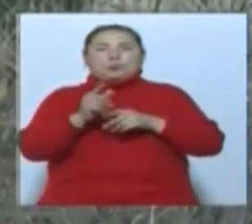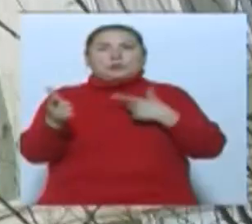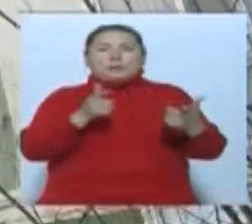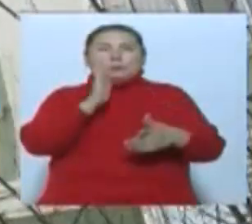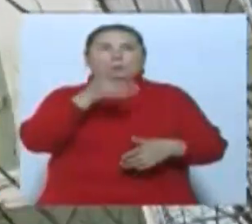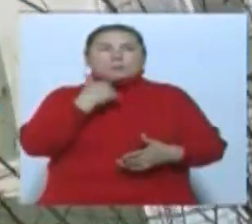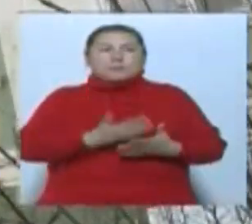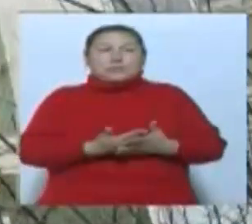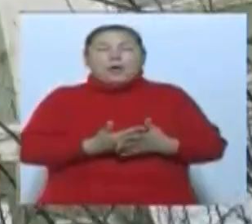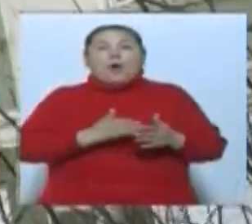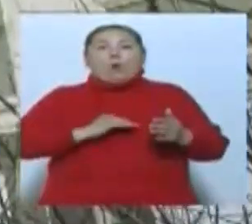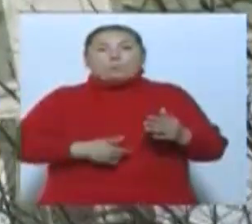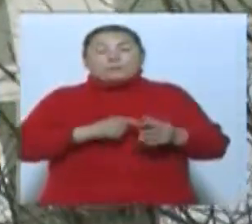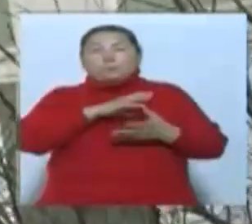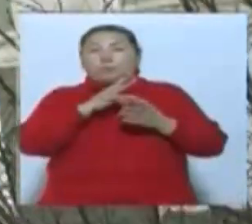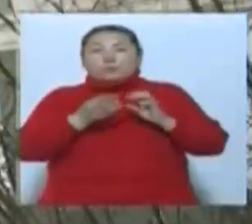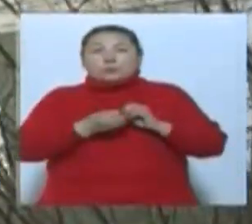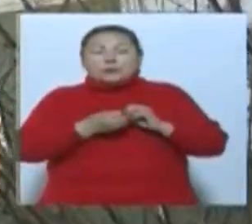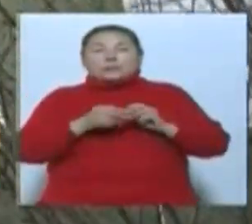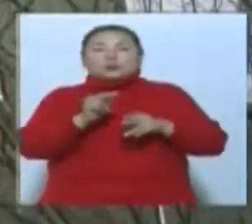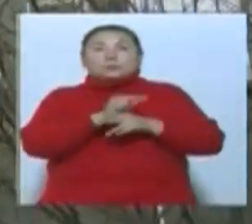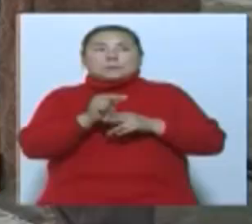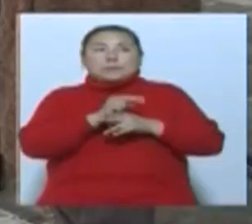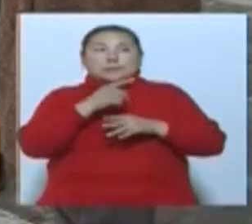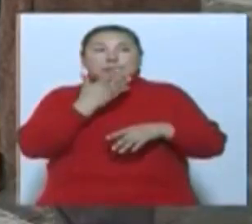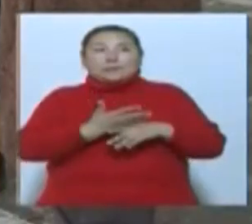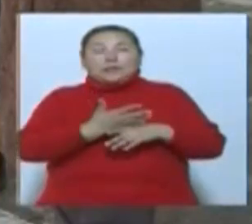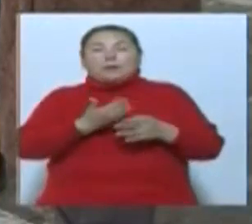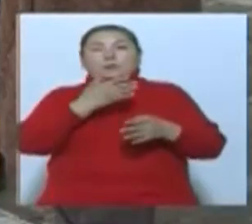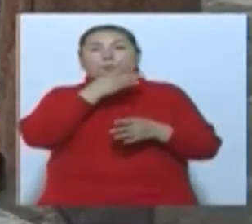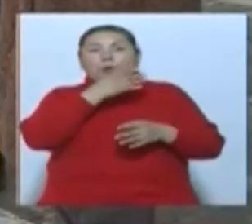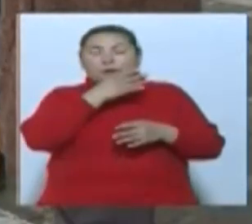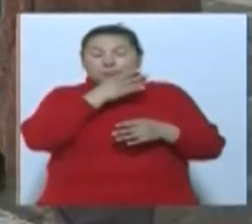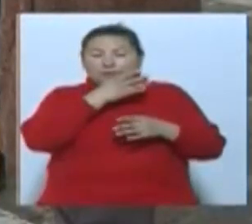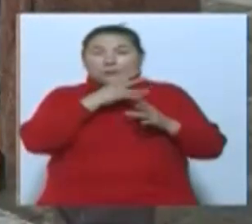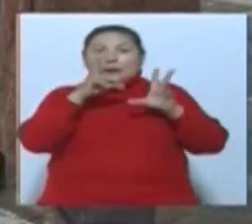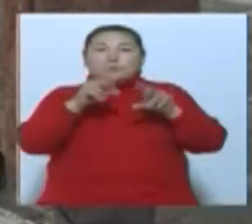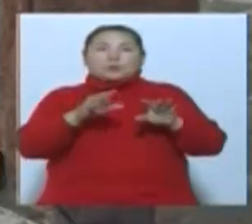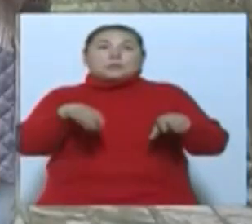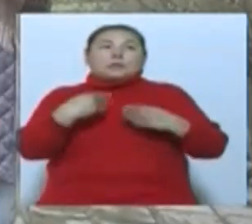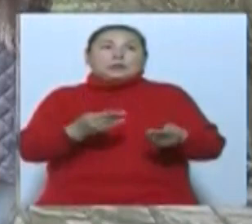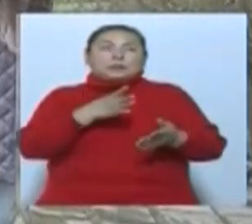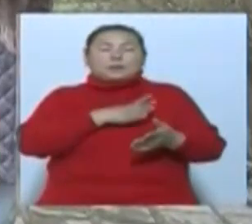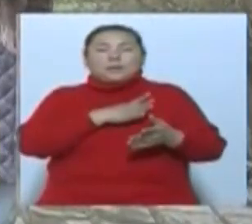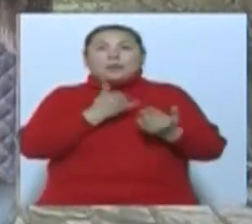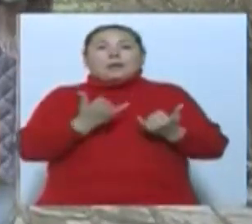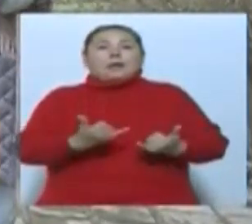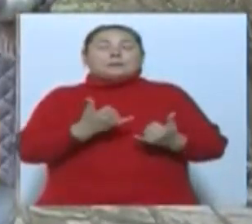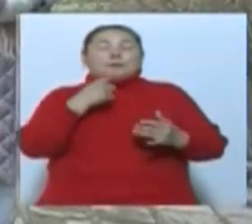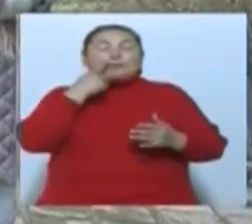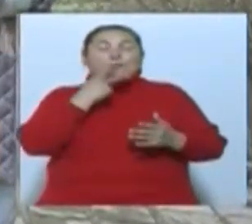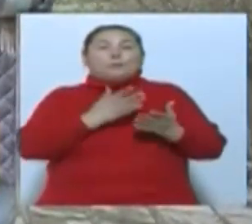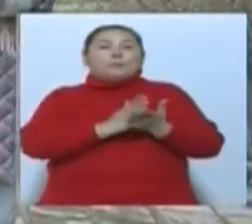боламыз. Кооператив басшысы атқарылатын жұмыстар легін тізбектеп, алдағы уақытта жасалуына уәде берді. Ал тұрғындар болса, әзірге қызмет